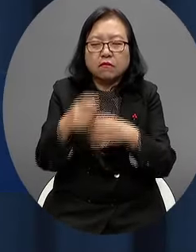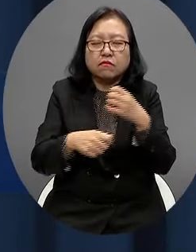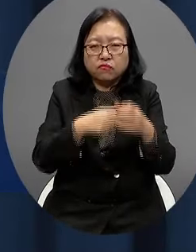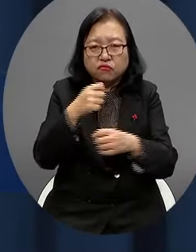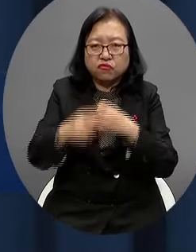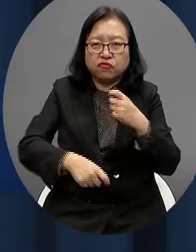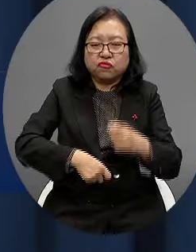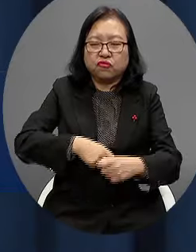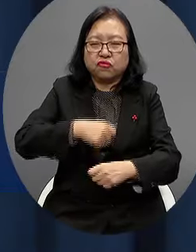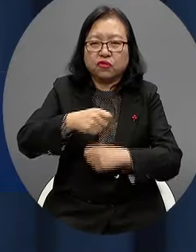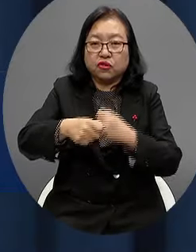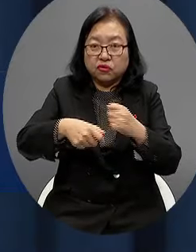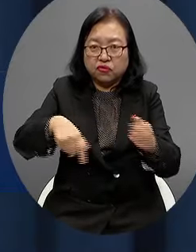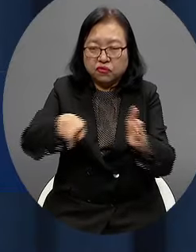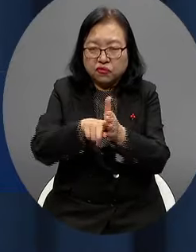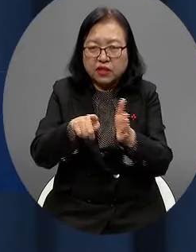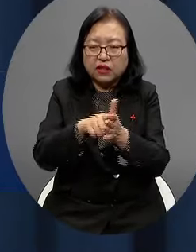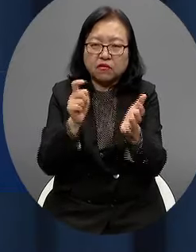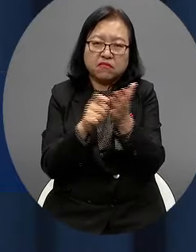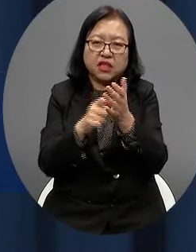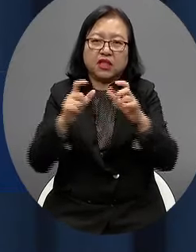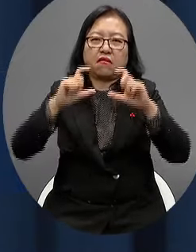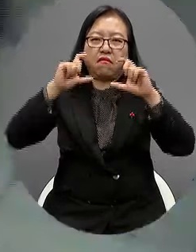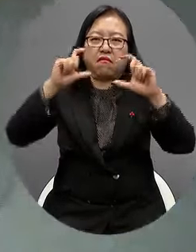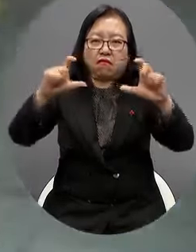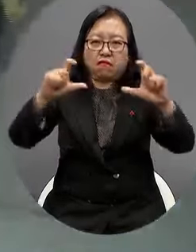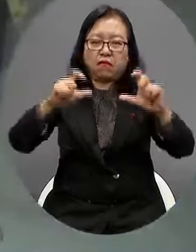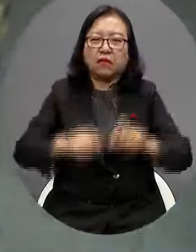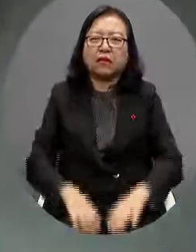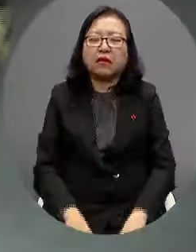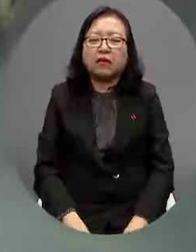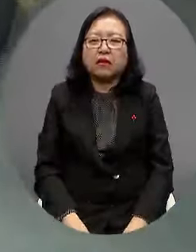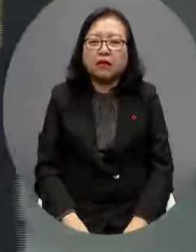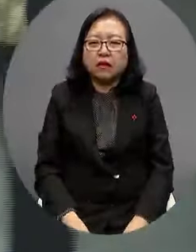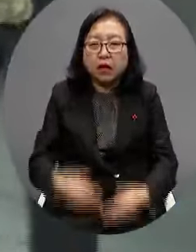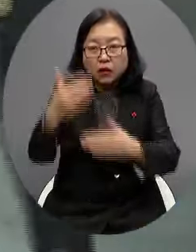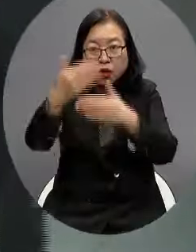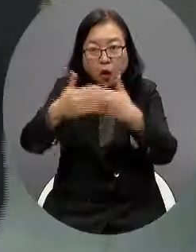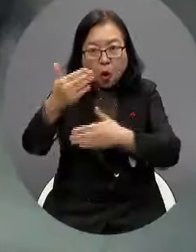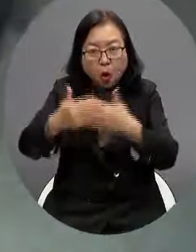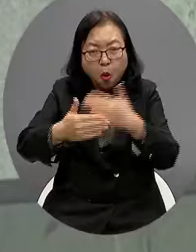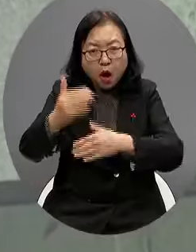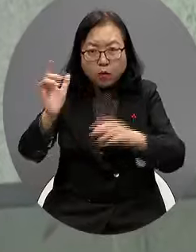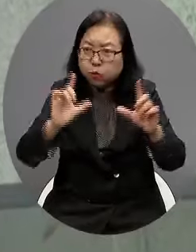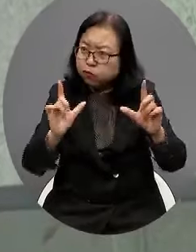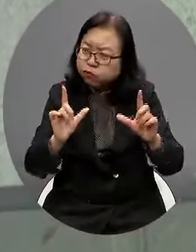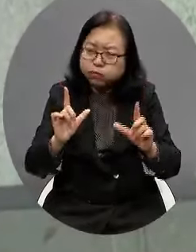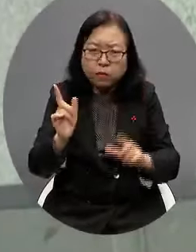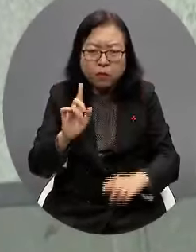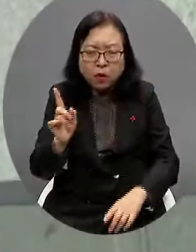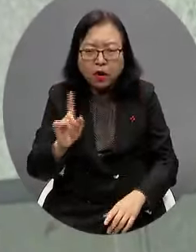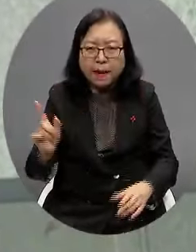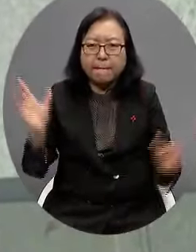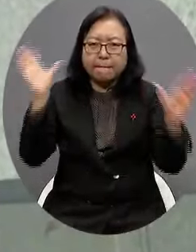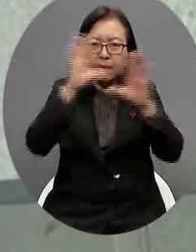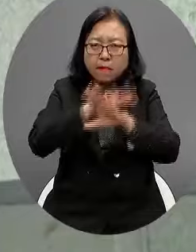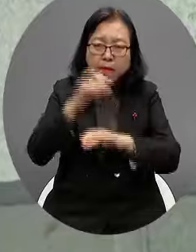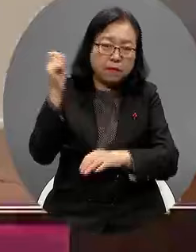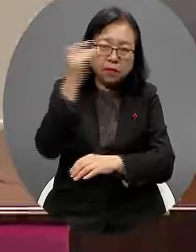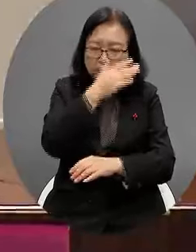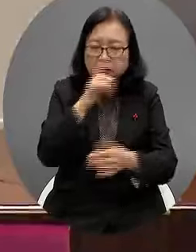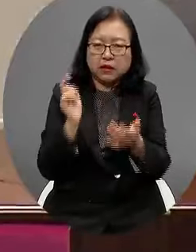위해 비상 개을 선포합니다 영화 속 한 장면을 떠올리게 한 한밤에 비상 개엄